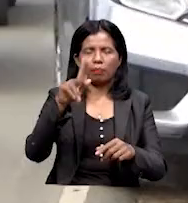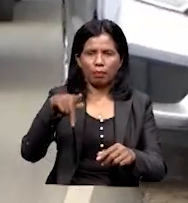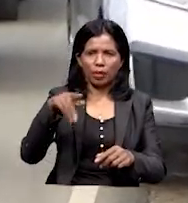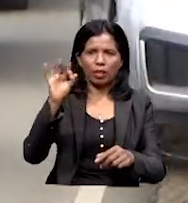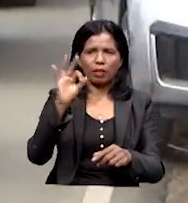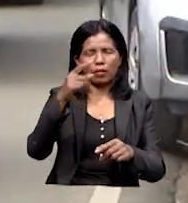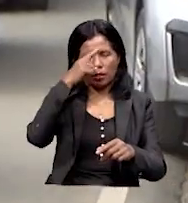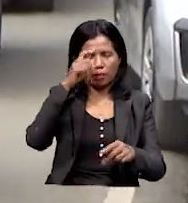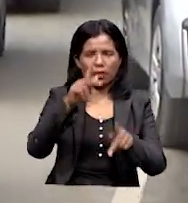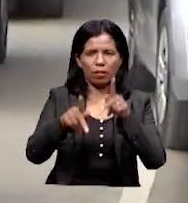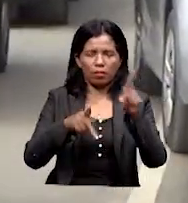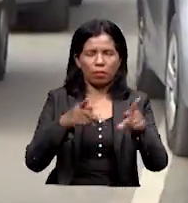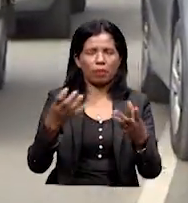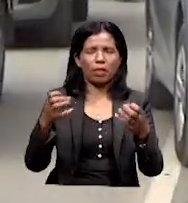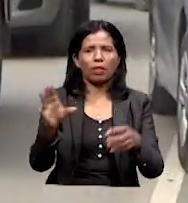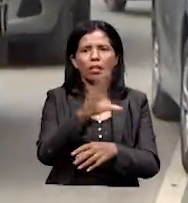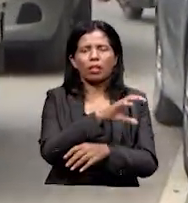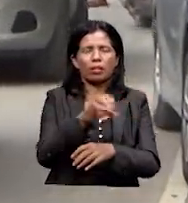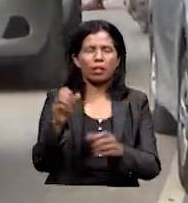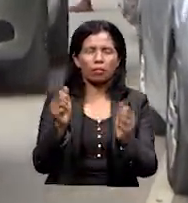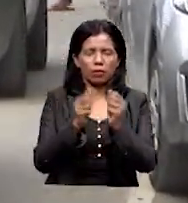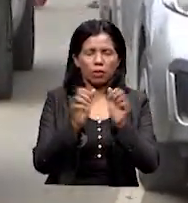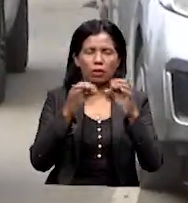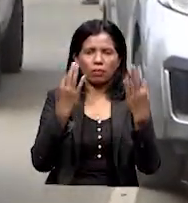ima barak mak festes natal ho familia ia